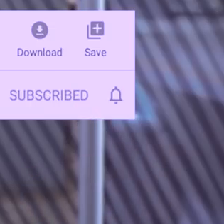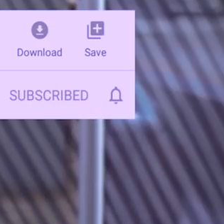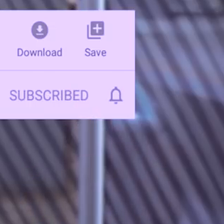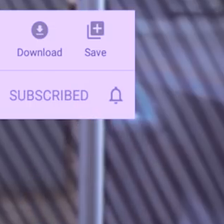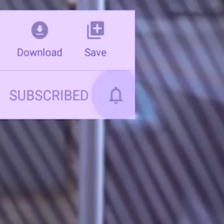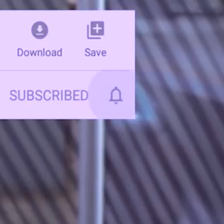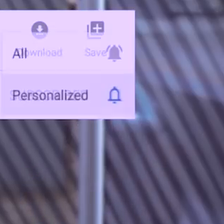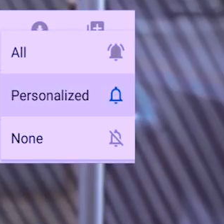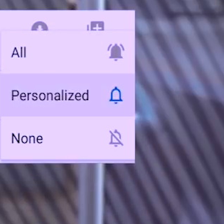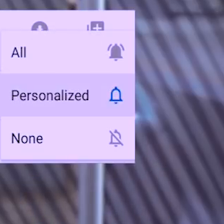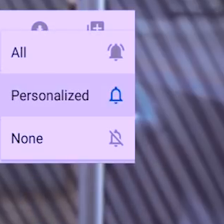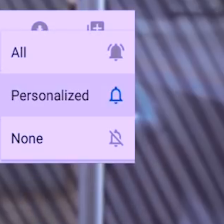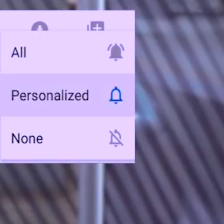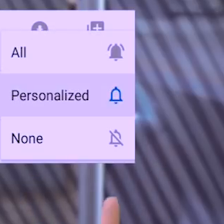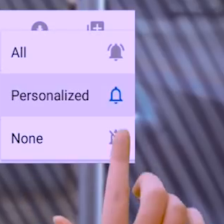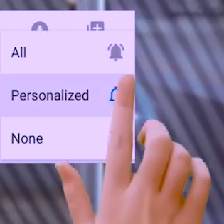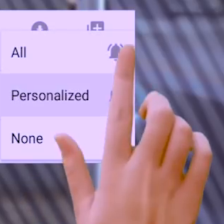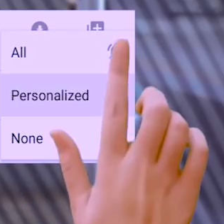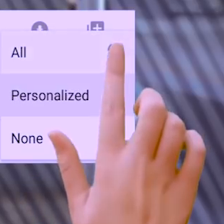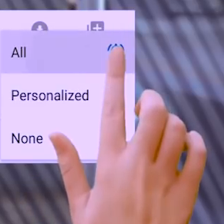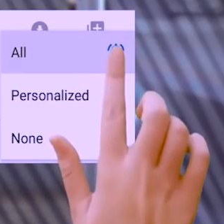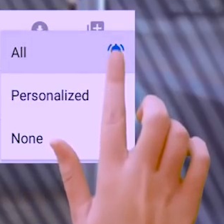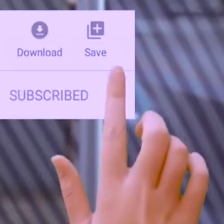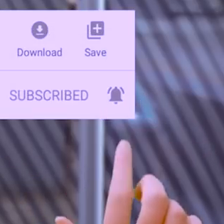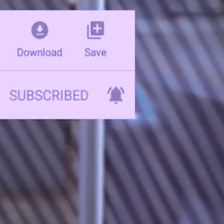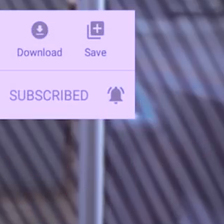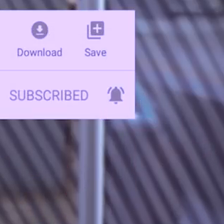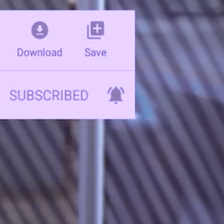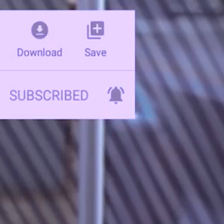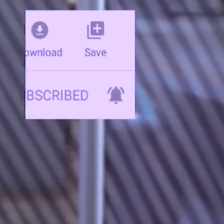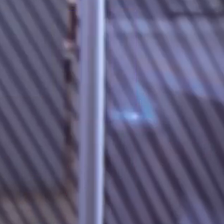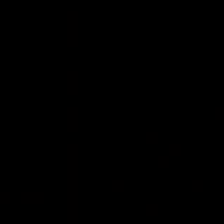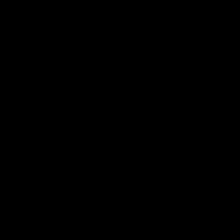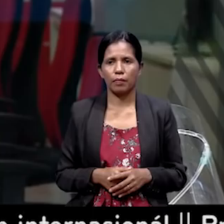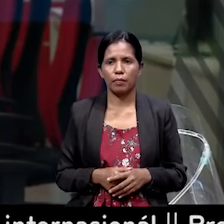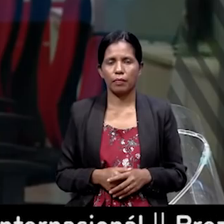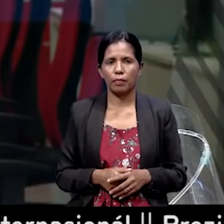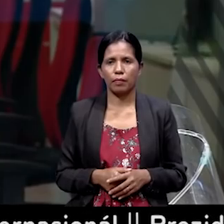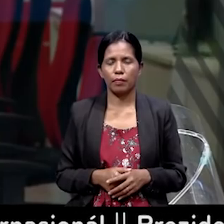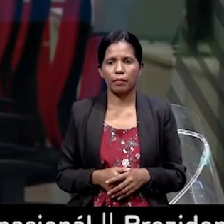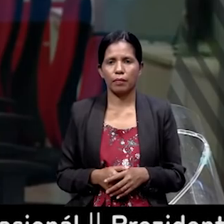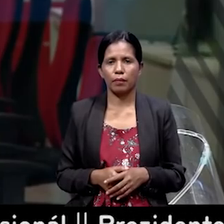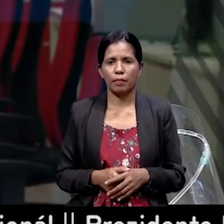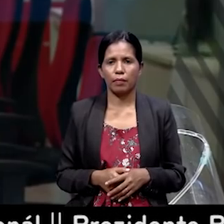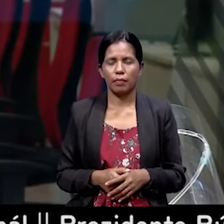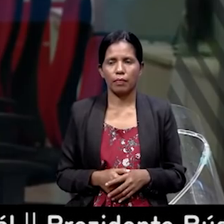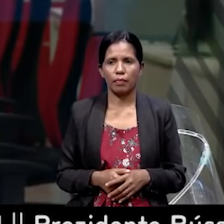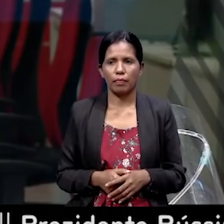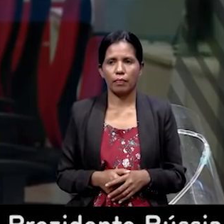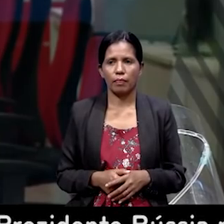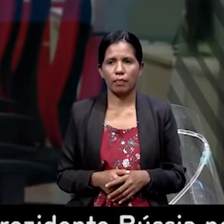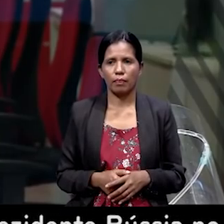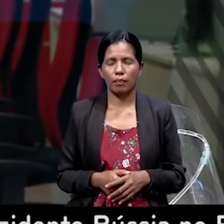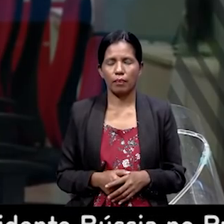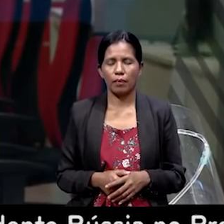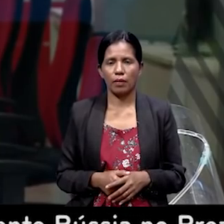no hanehan butang notificação atunune la bele la com informação fon husiami. Inam falo que bit